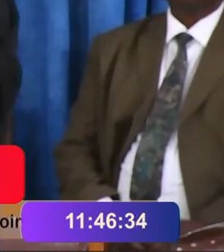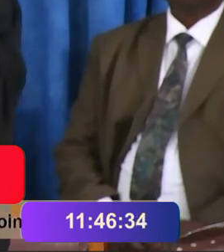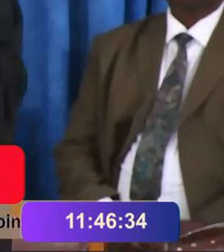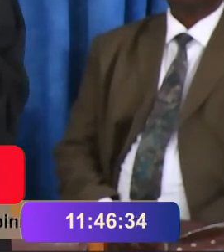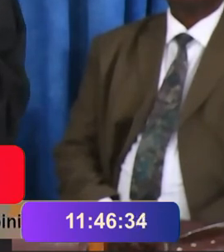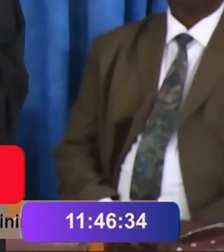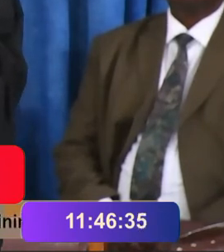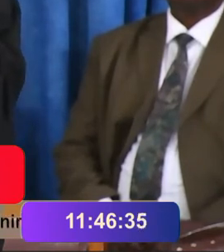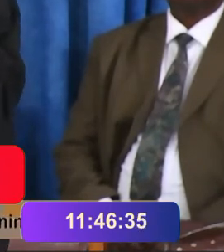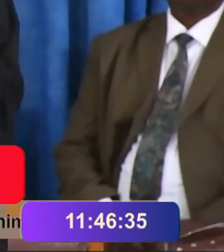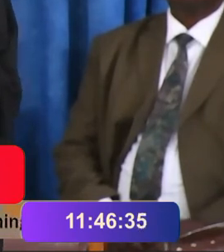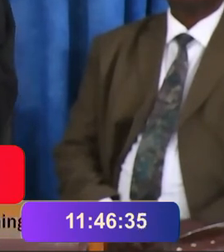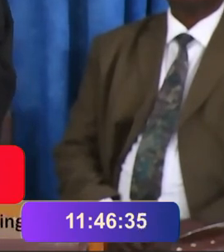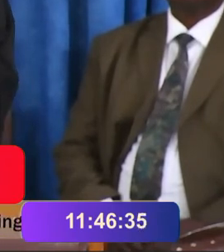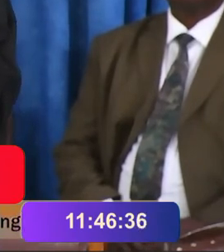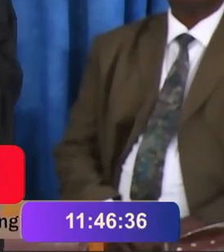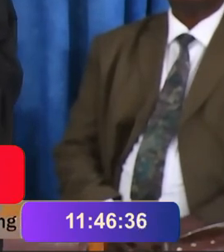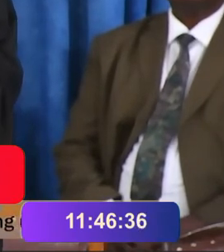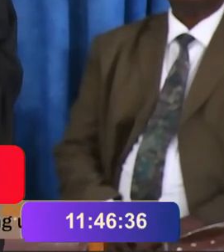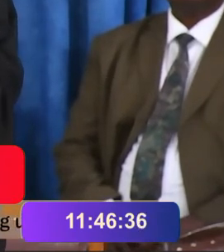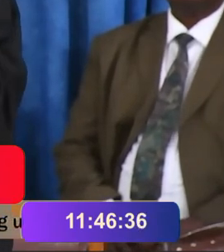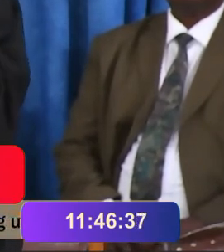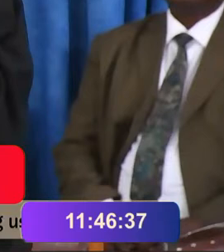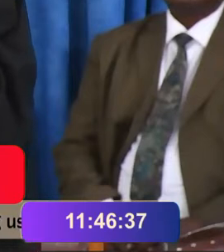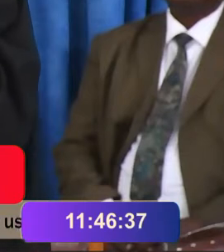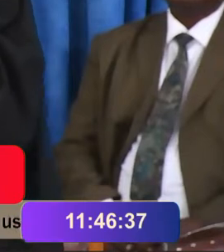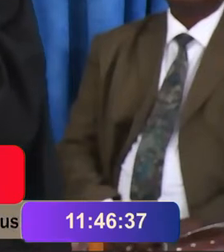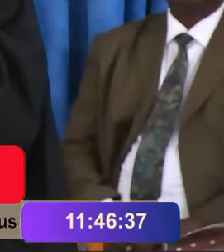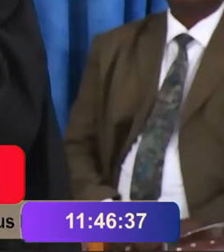akili zinabadilika.